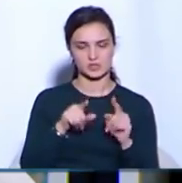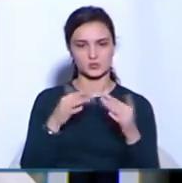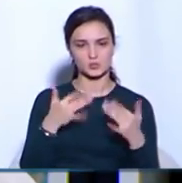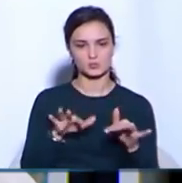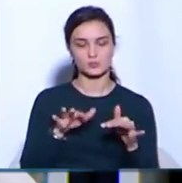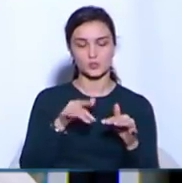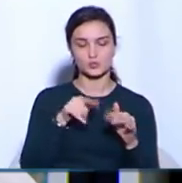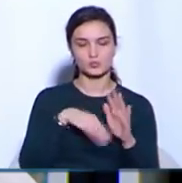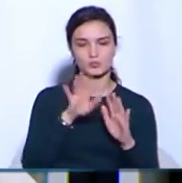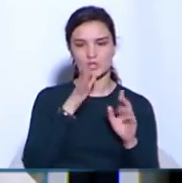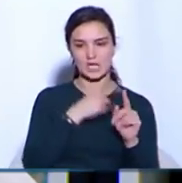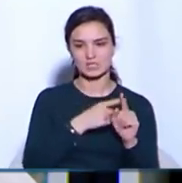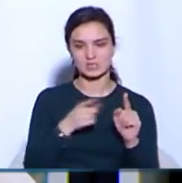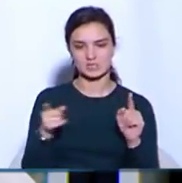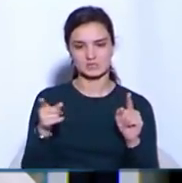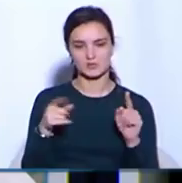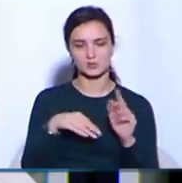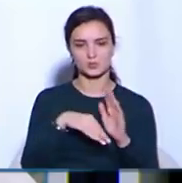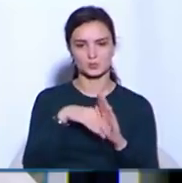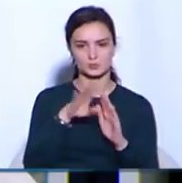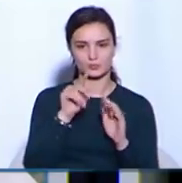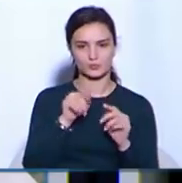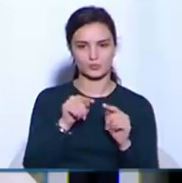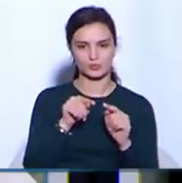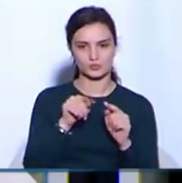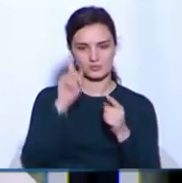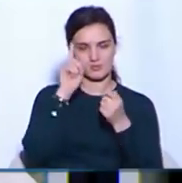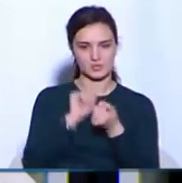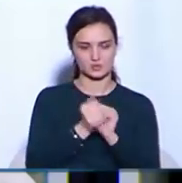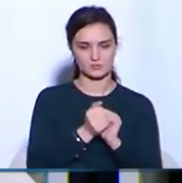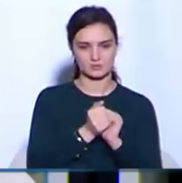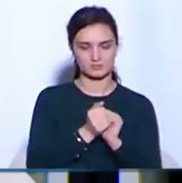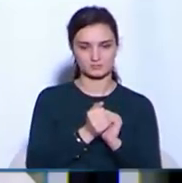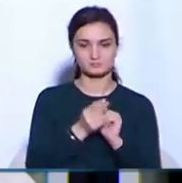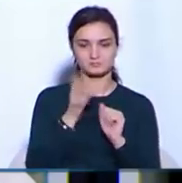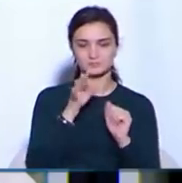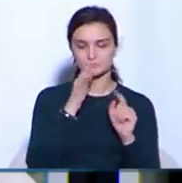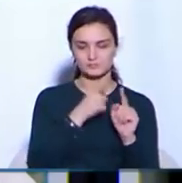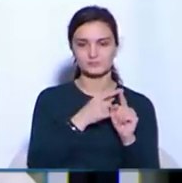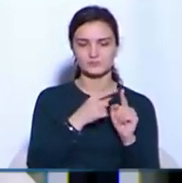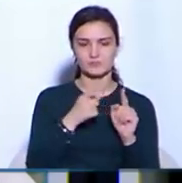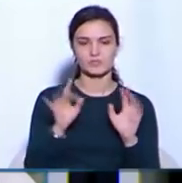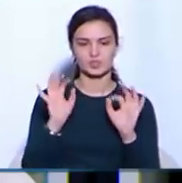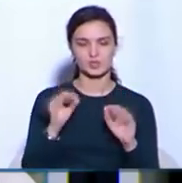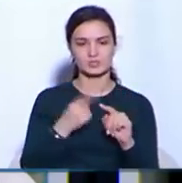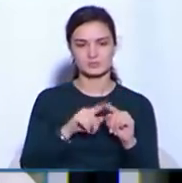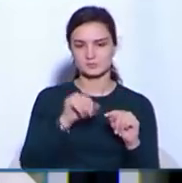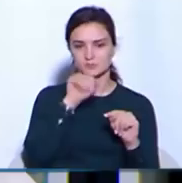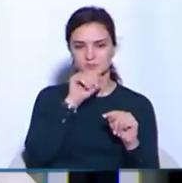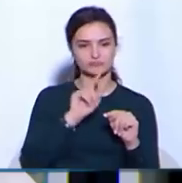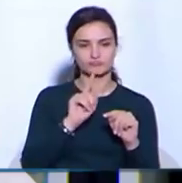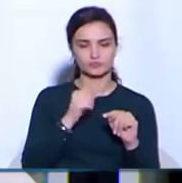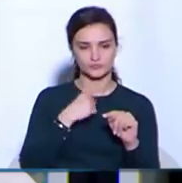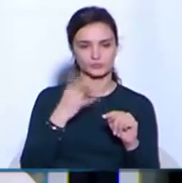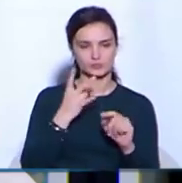უფრო ხანგრძლივად, უფრო მძაფრად და უფრო საფუძვლიანად დამამახსოვრდება. მაგრამ დროთა მანძილზე სწორედ იმის წყალობით, რომ ჩვენ